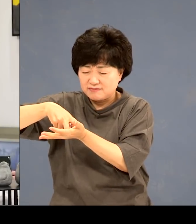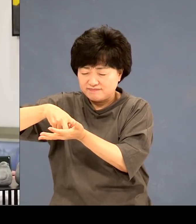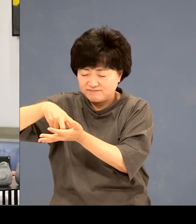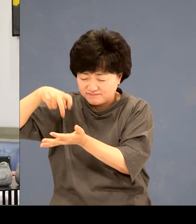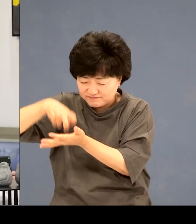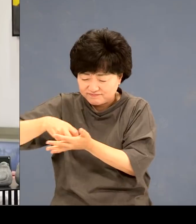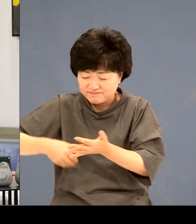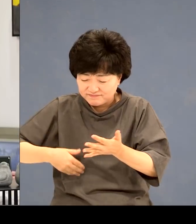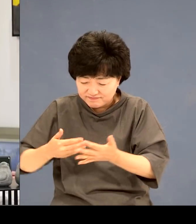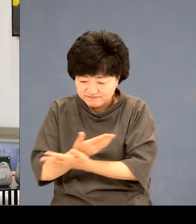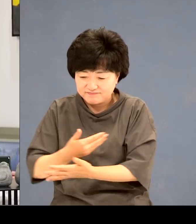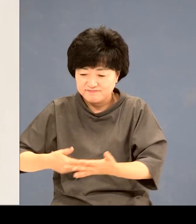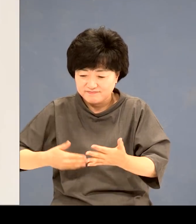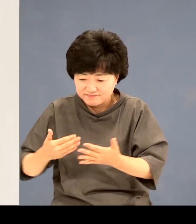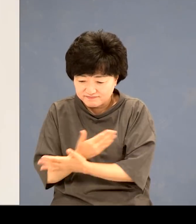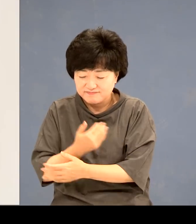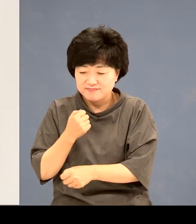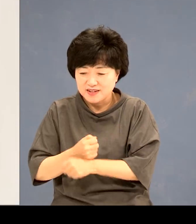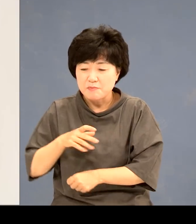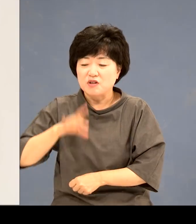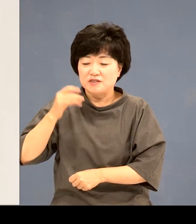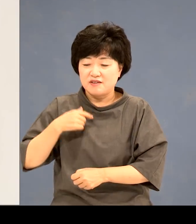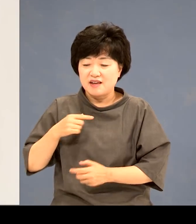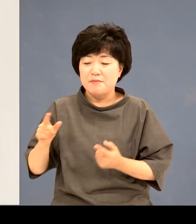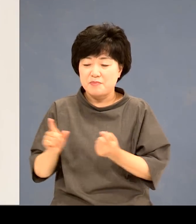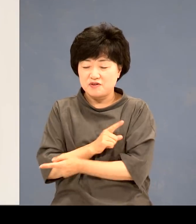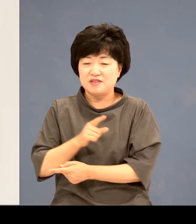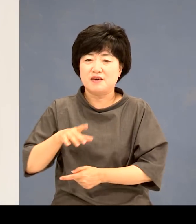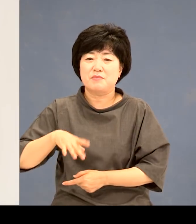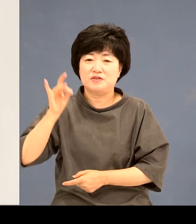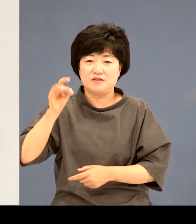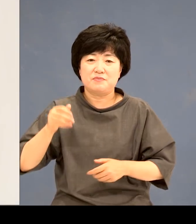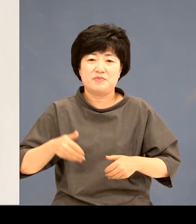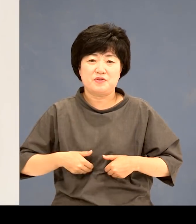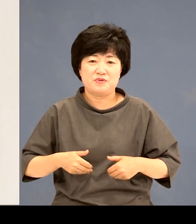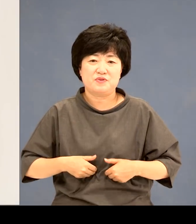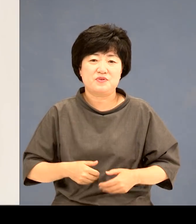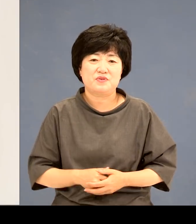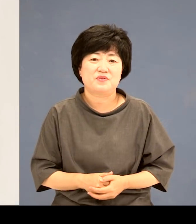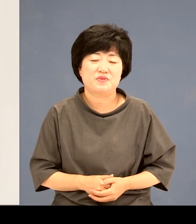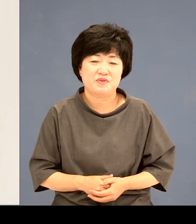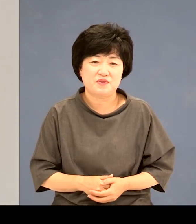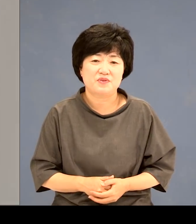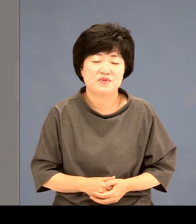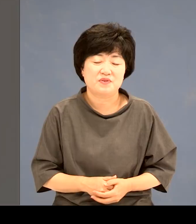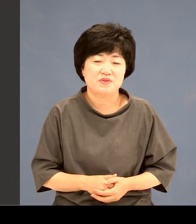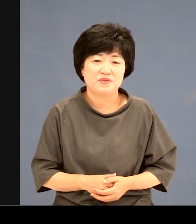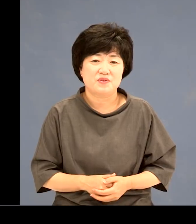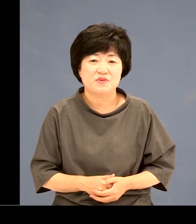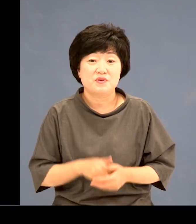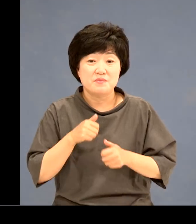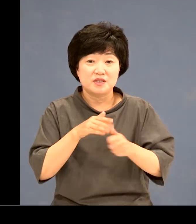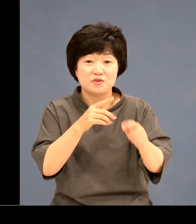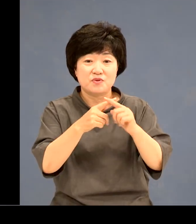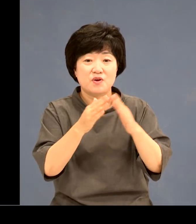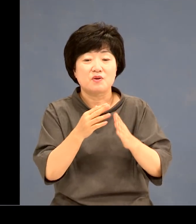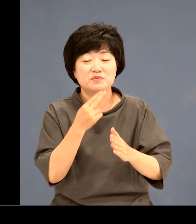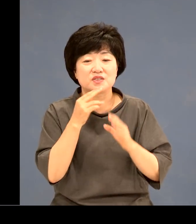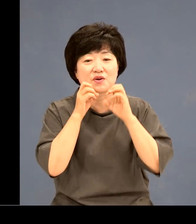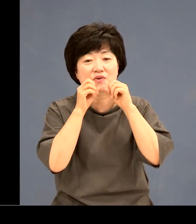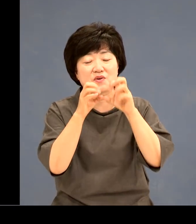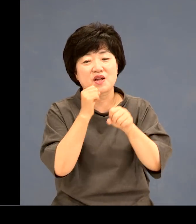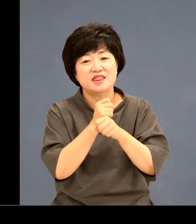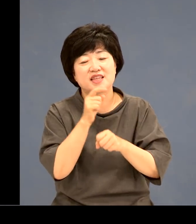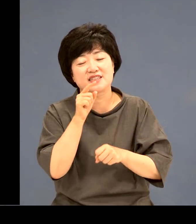정말 원하시는 선교고 사역이라는 것을 이렇게 말씀해 주셨습니다. 정말 반성이 많이 되고.